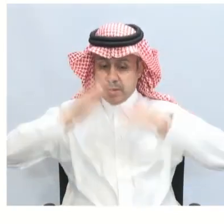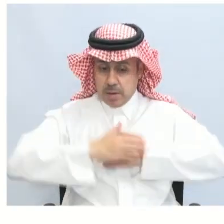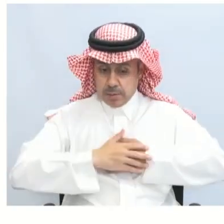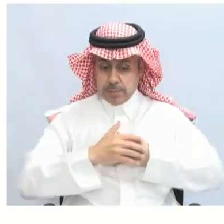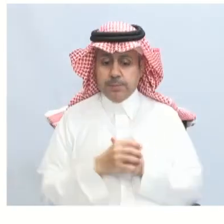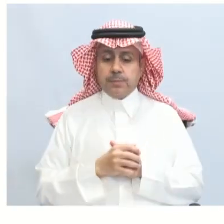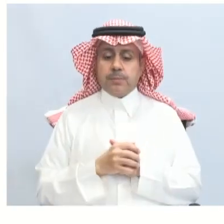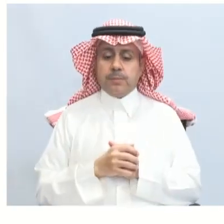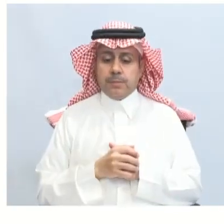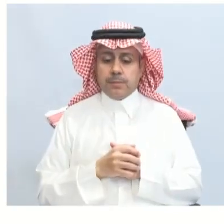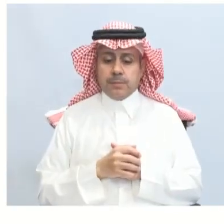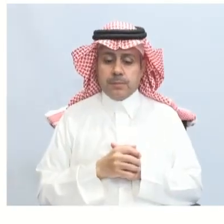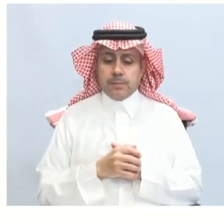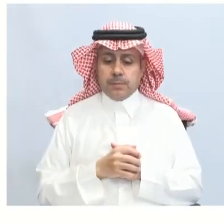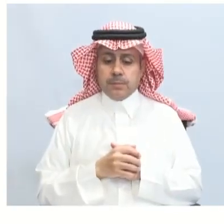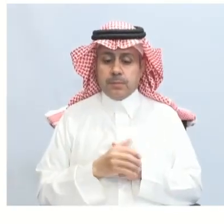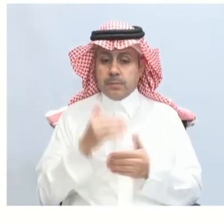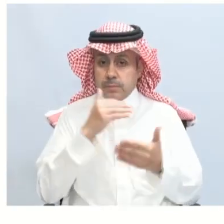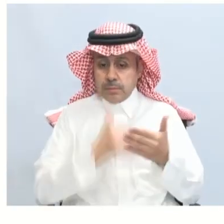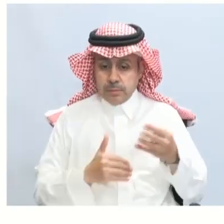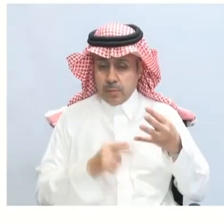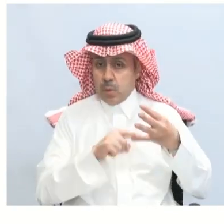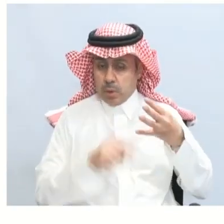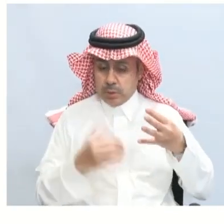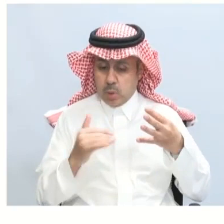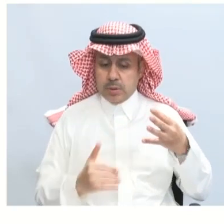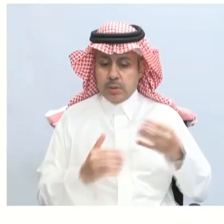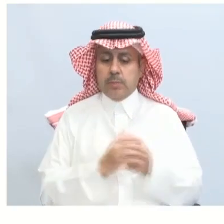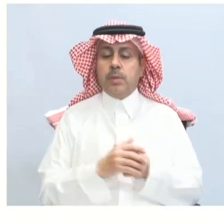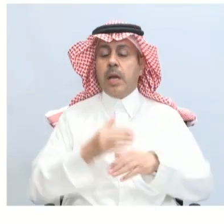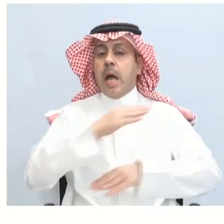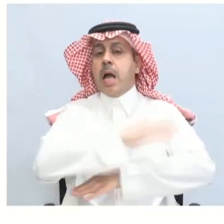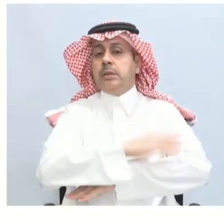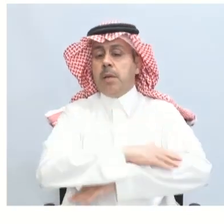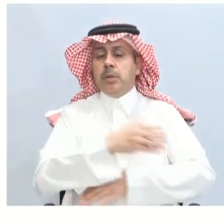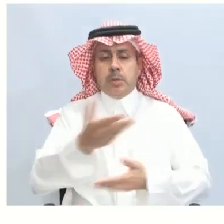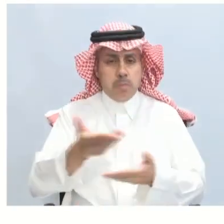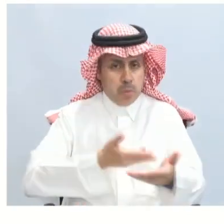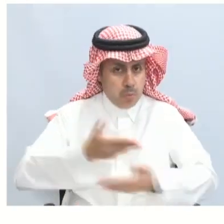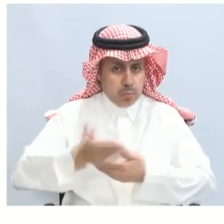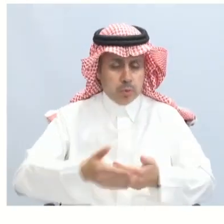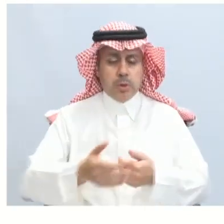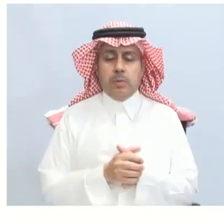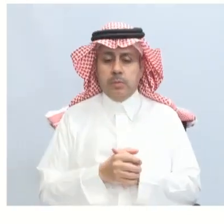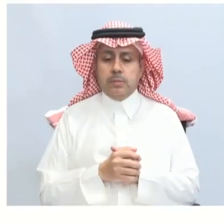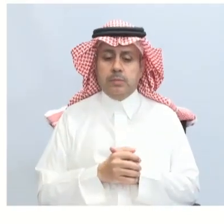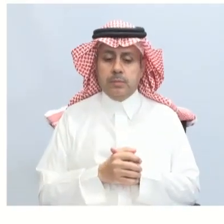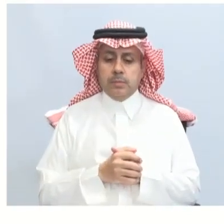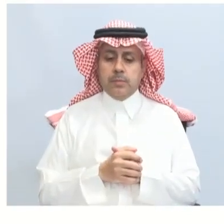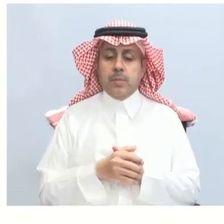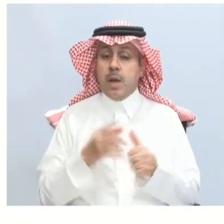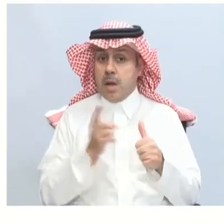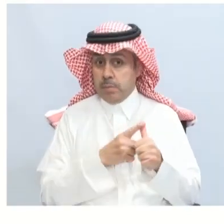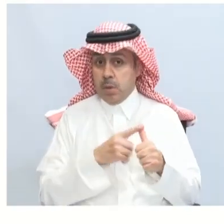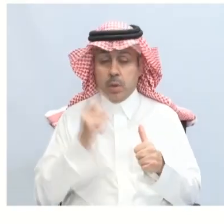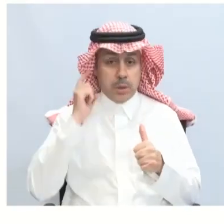سنخت ذلك كله باننا سنعد عددا من اداب المجادله اداب المجادله فنن طلق